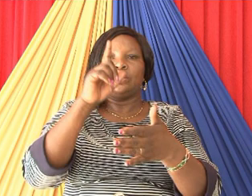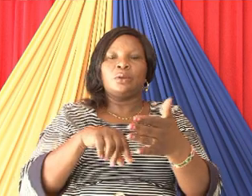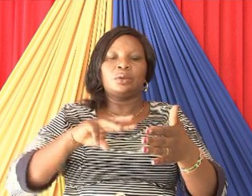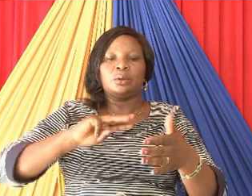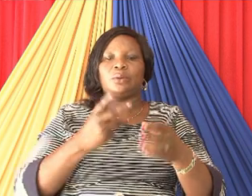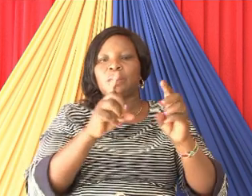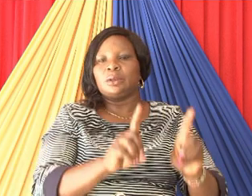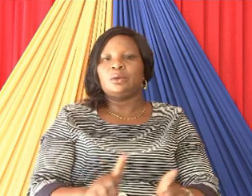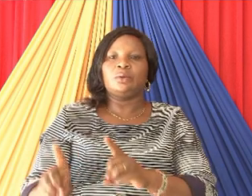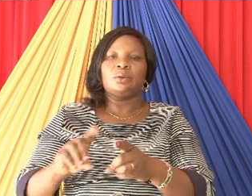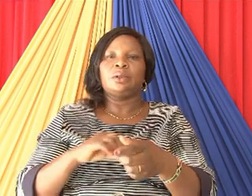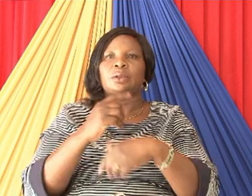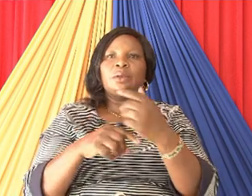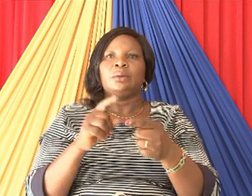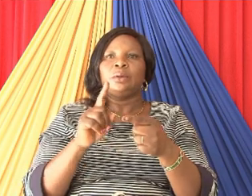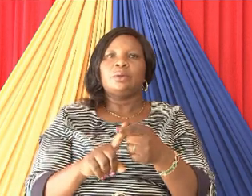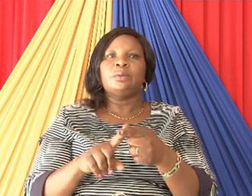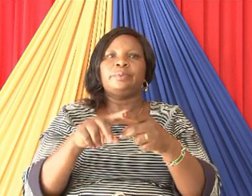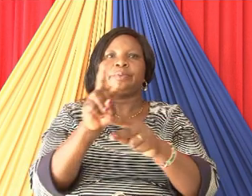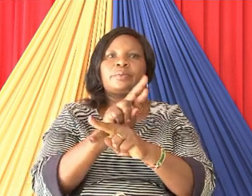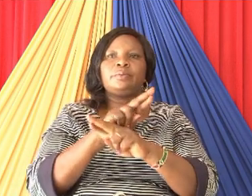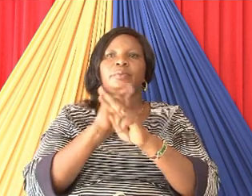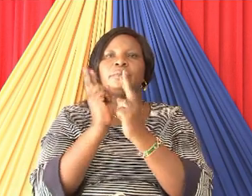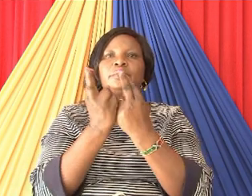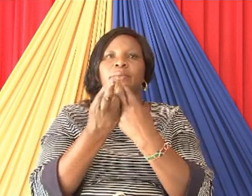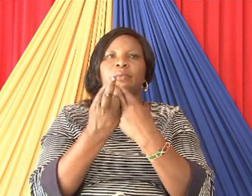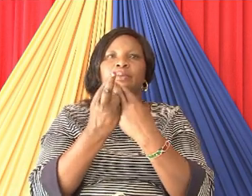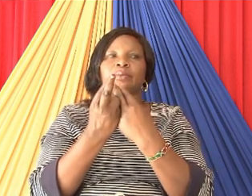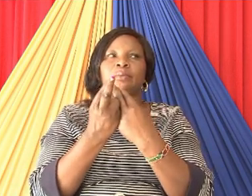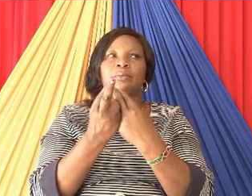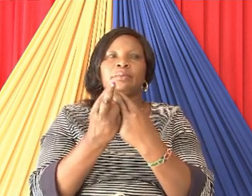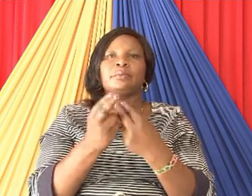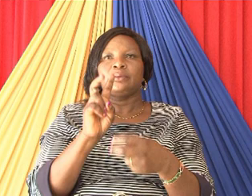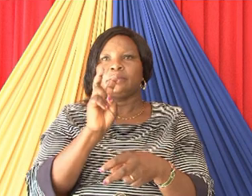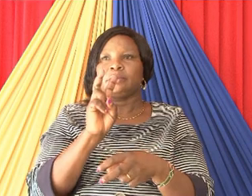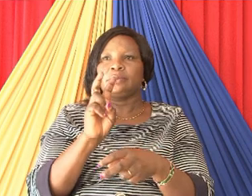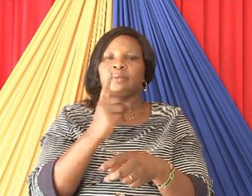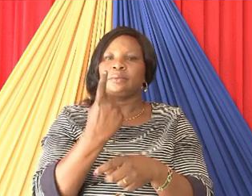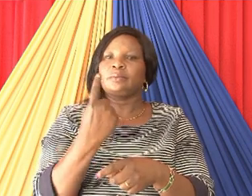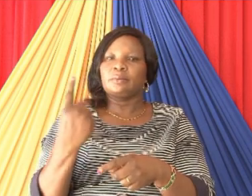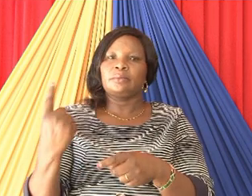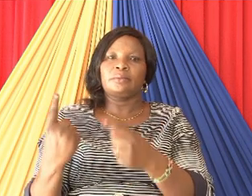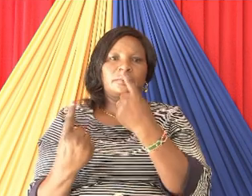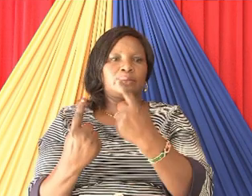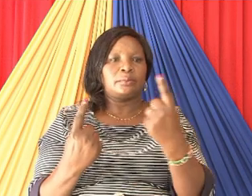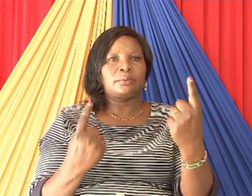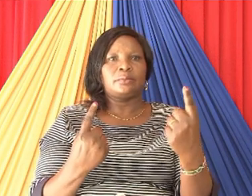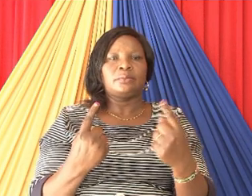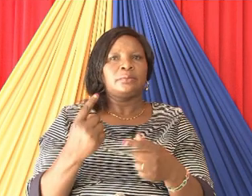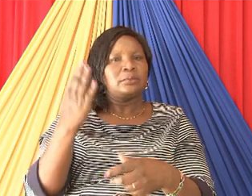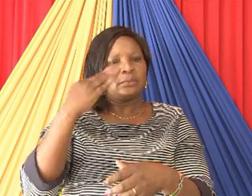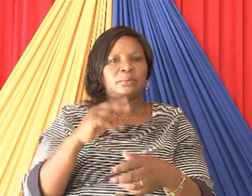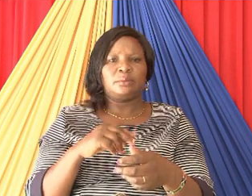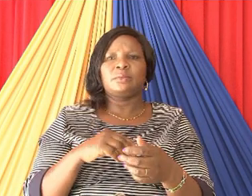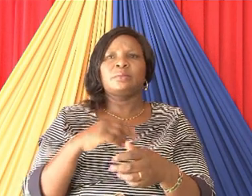kuomba msamaha Mungu wetu. Tusikize katika mioyo yetu. Tuangalie kila mmoja wetu, kwa sababu tunajua tukijiangalia kila mmoja